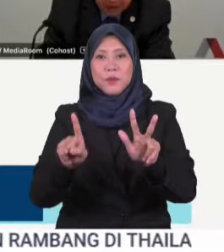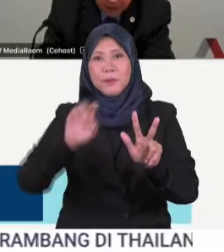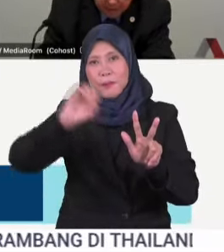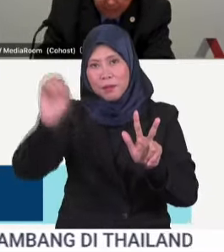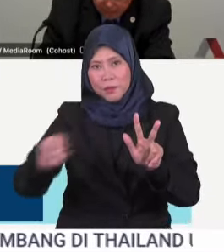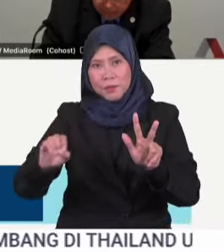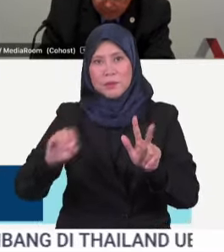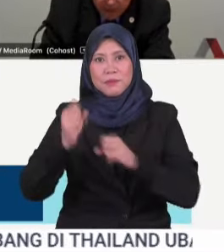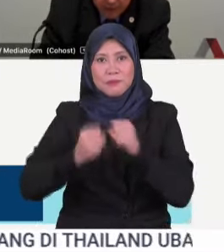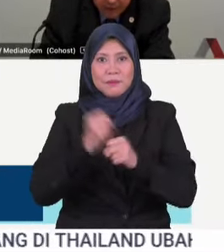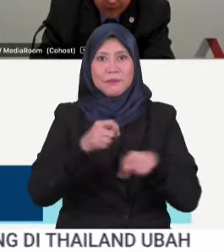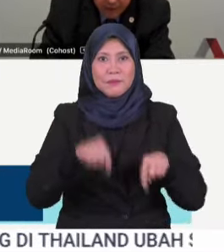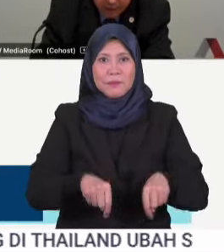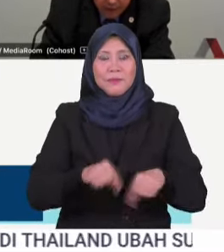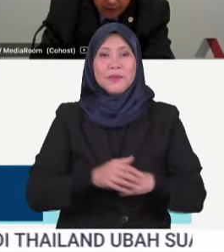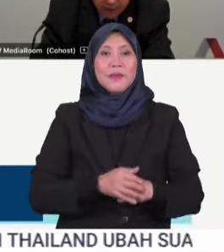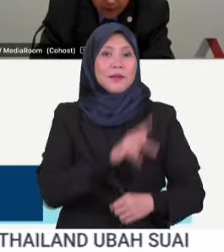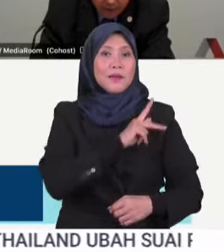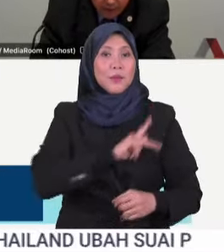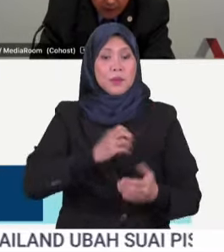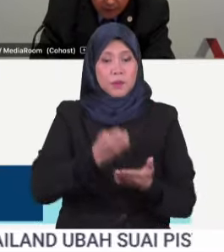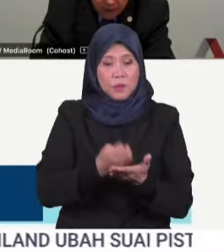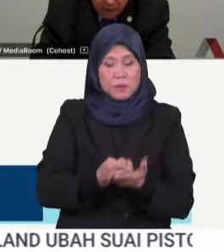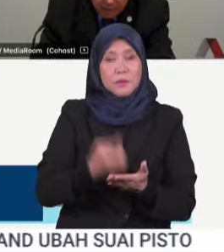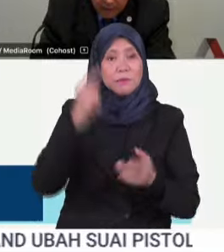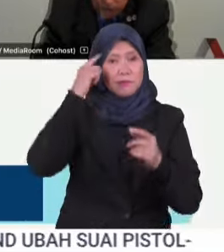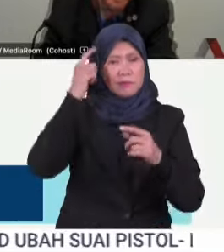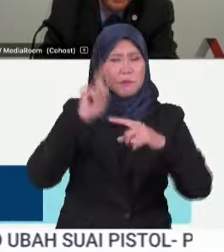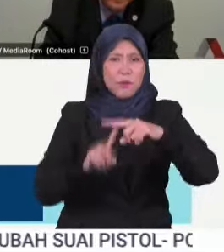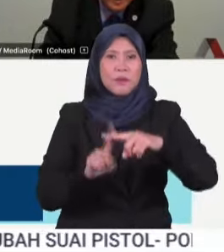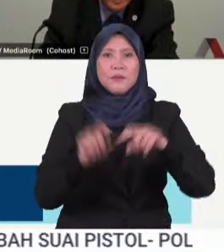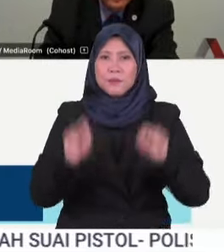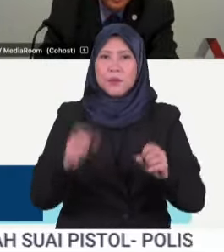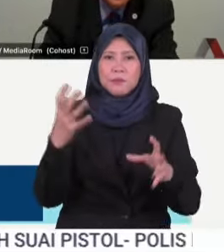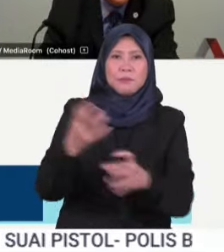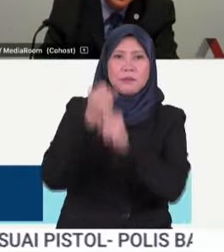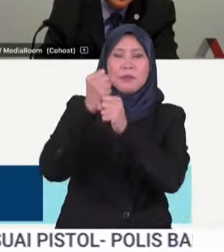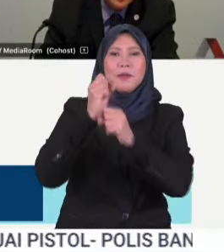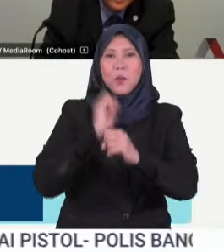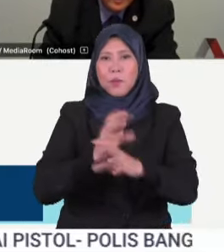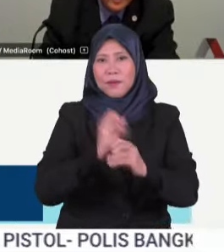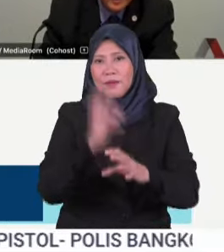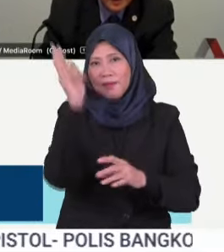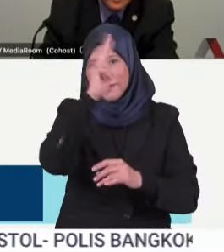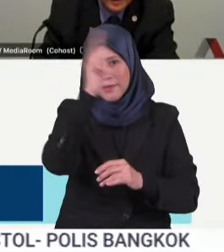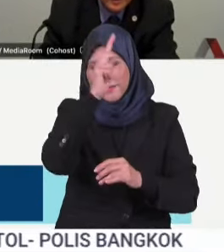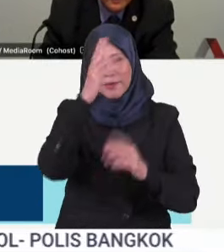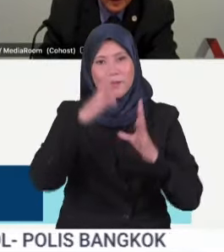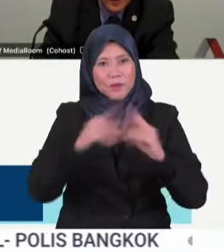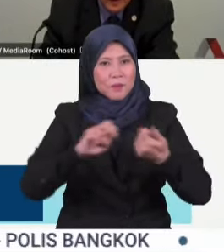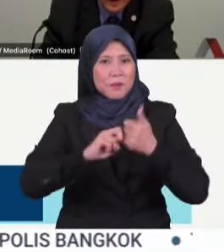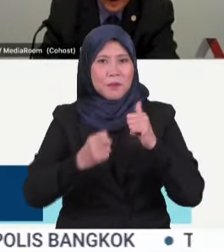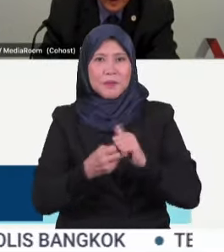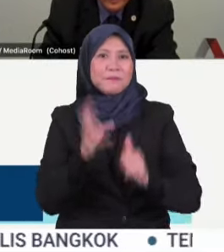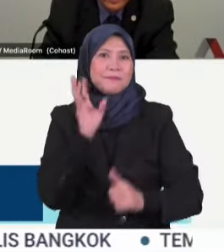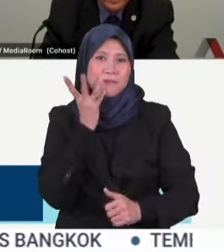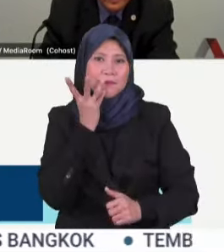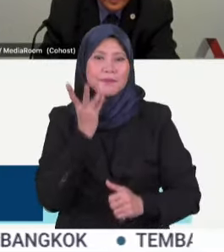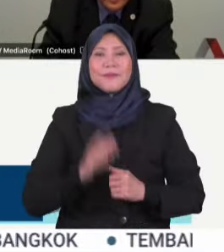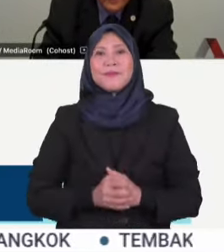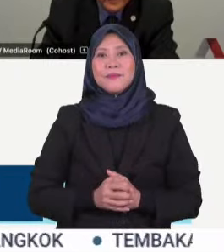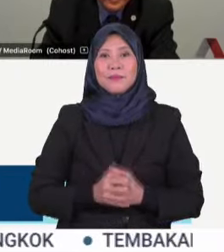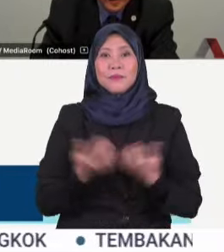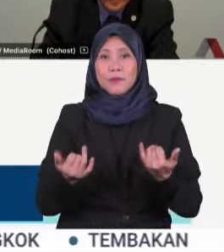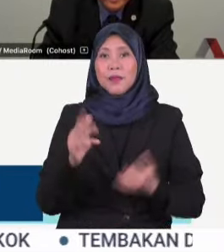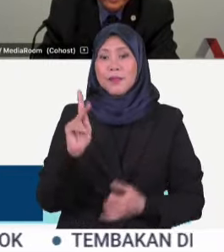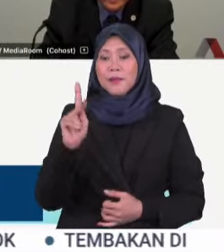baki tahun ini. Ketua ekonominya optimis unjuran itu mampu dicapai selaras usaha kerajaan tangani isu beras.